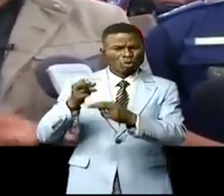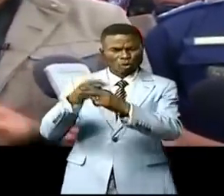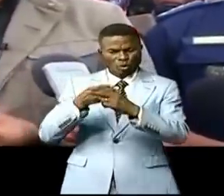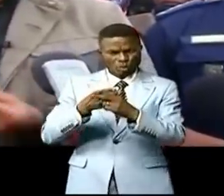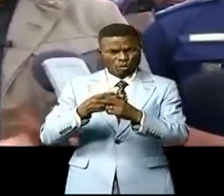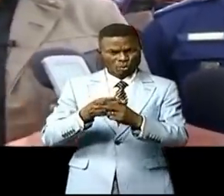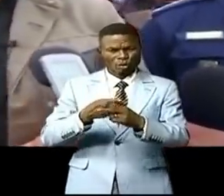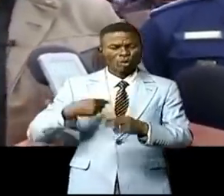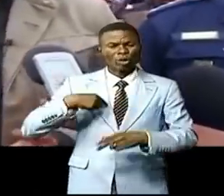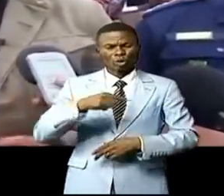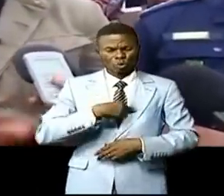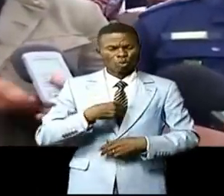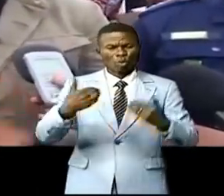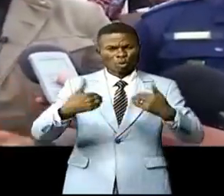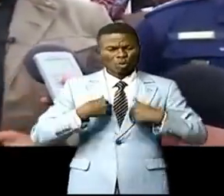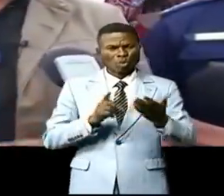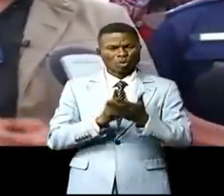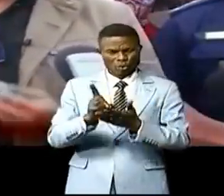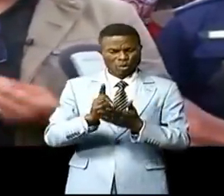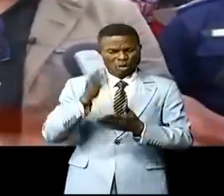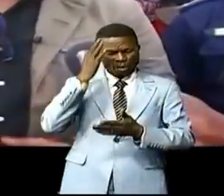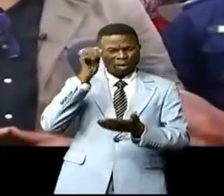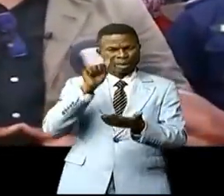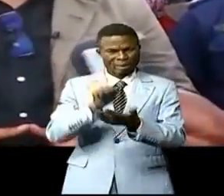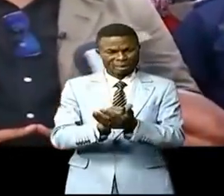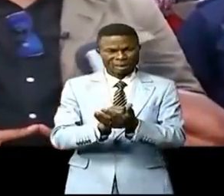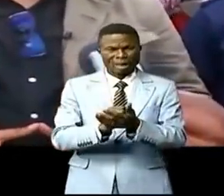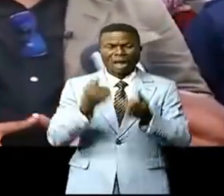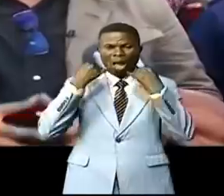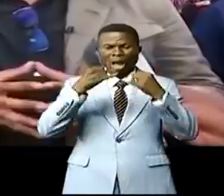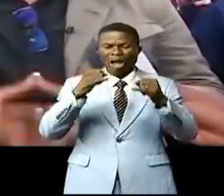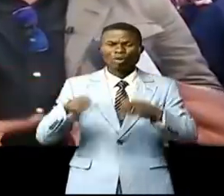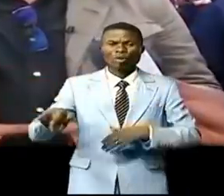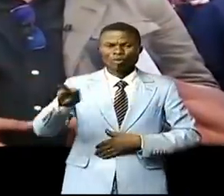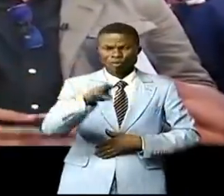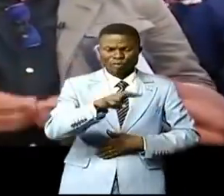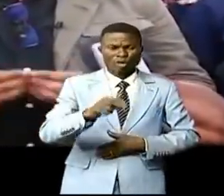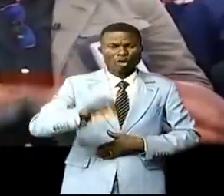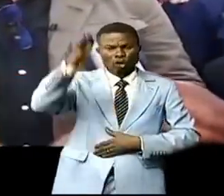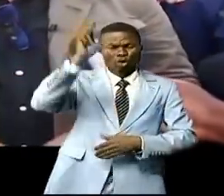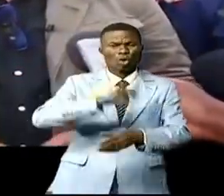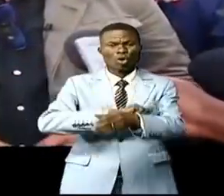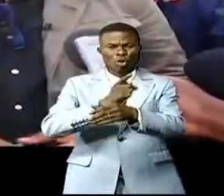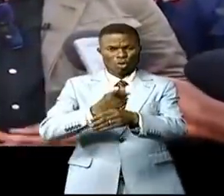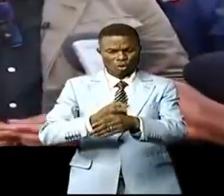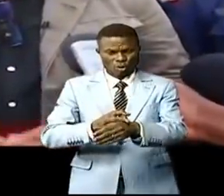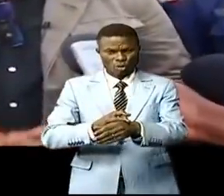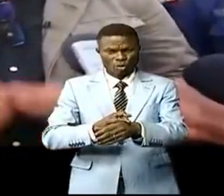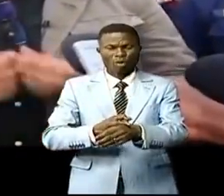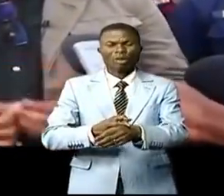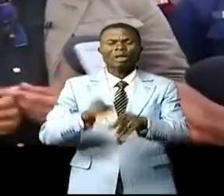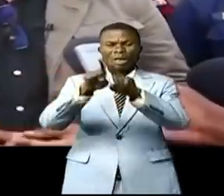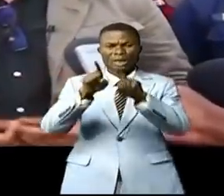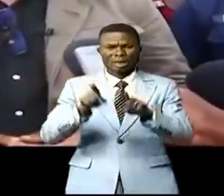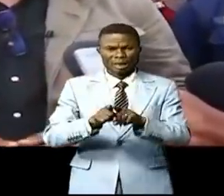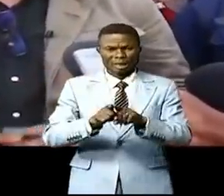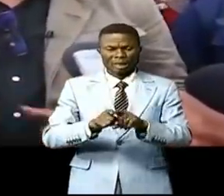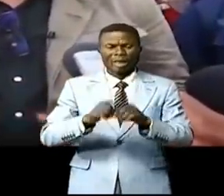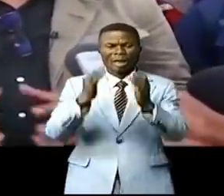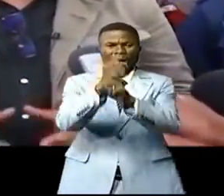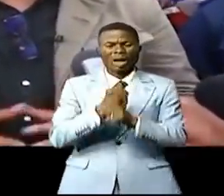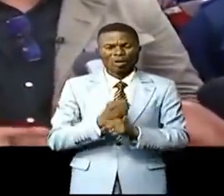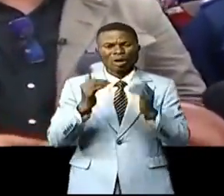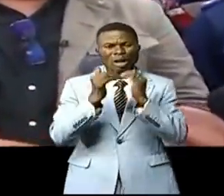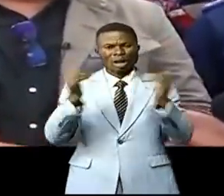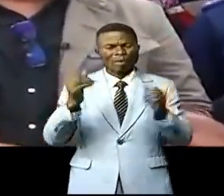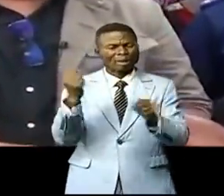auquel nos mamans ont droit doit être une réalité. Donc c'est un appel pour que le Nord Kivu, le territoire de Nyiragongo, puisse recouvrer la paix et que nous